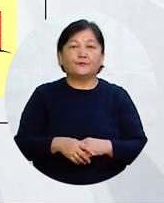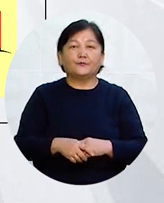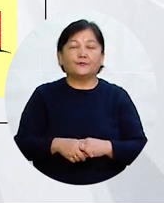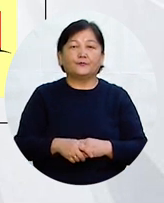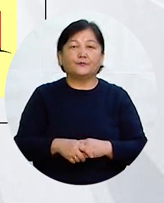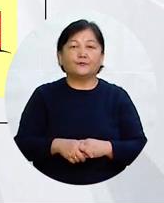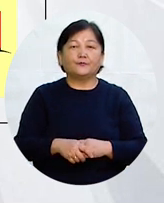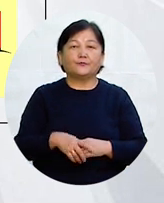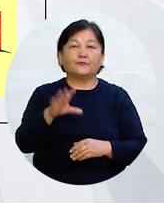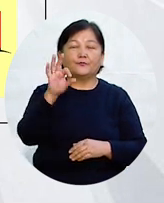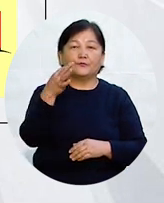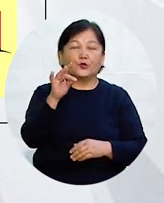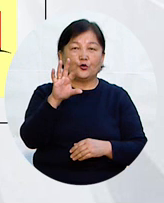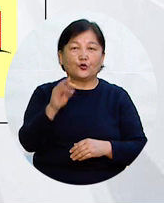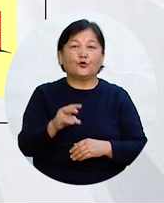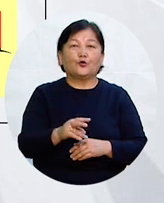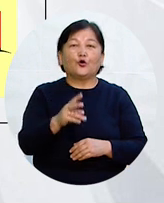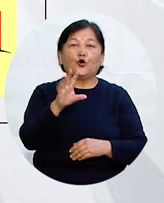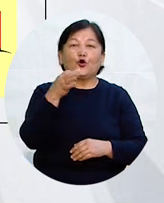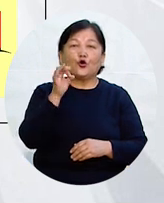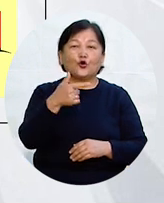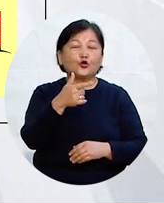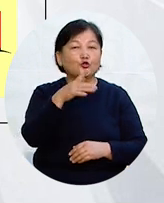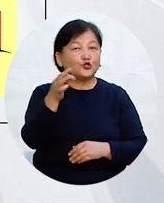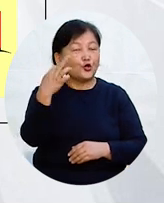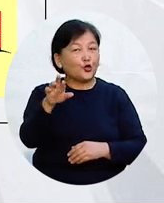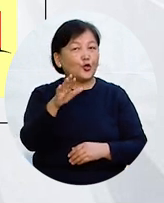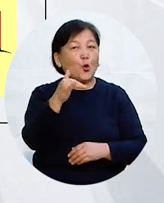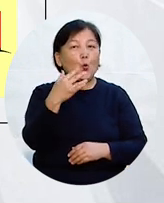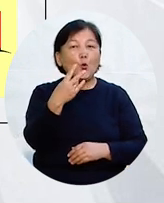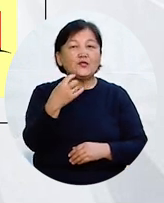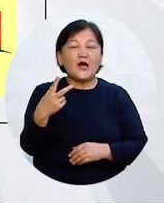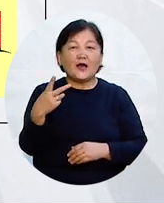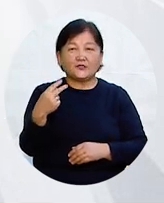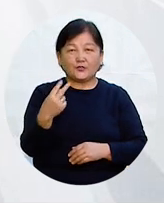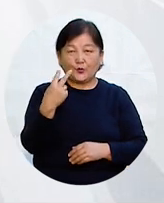За өргөн. Өксөөд. Унаач. За.